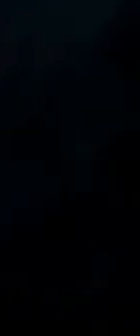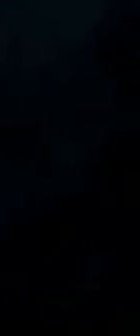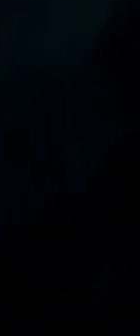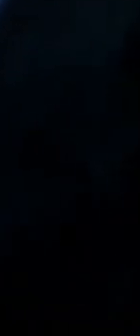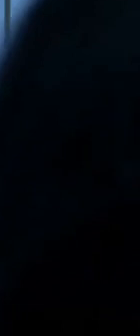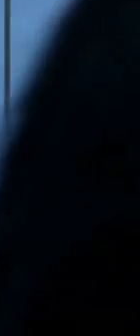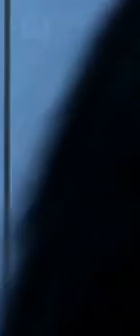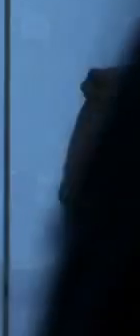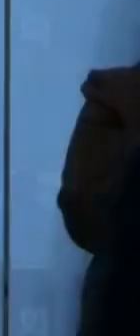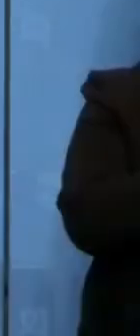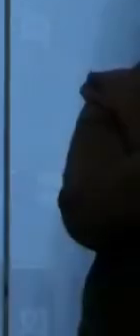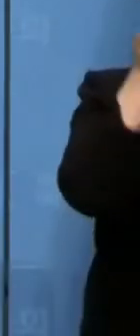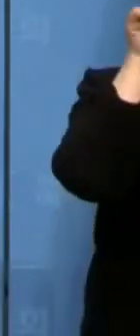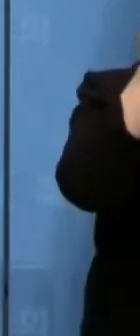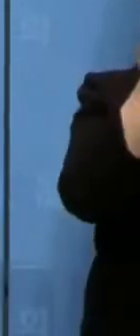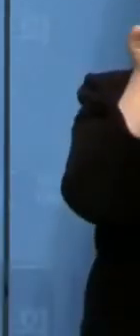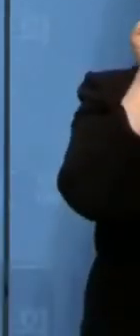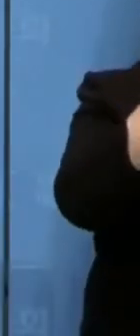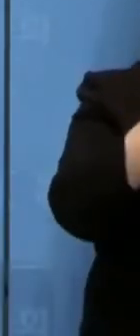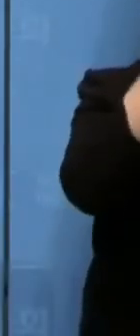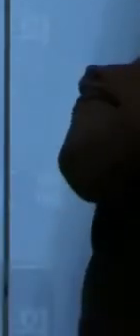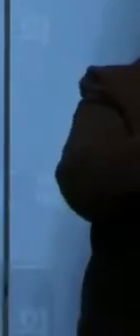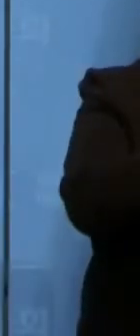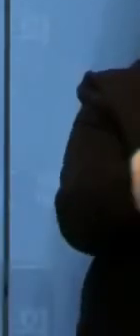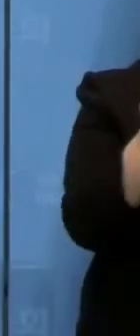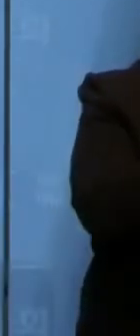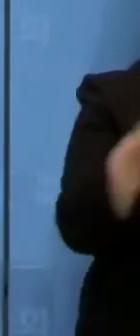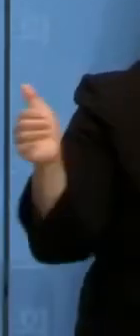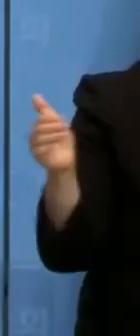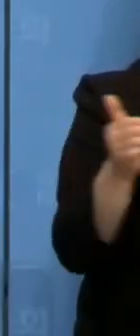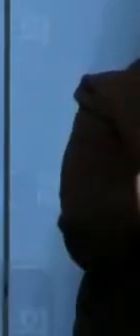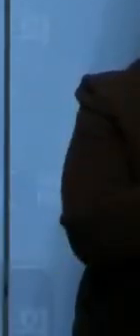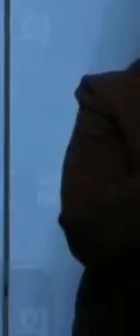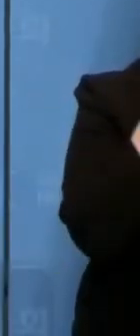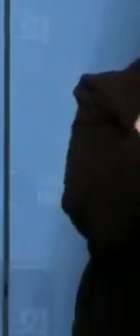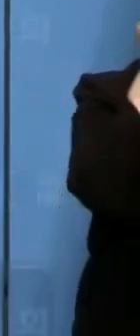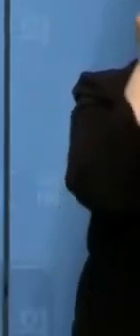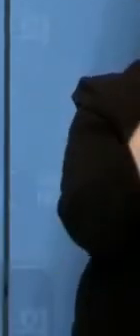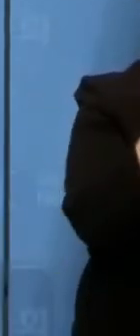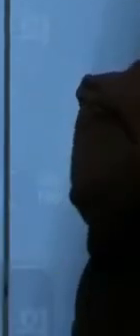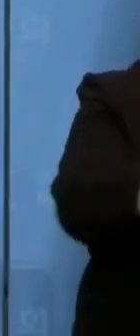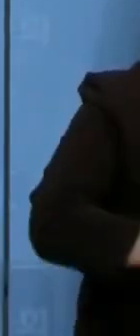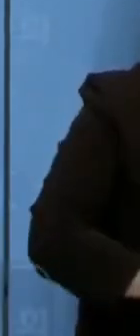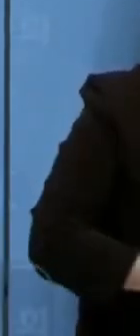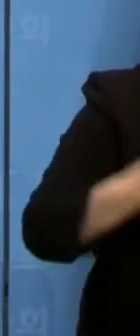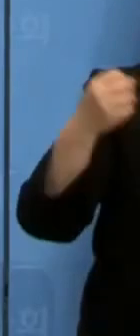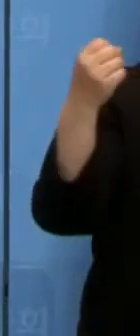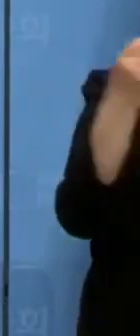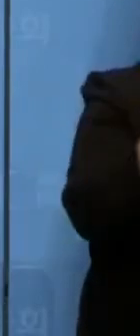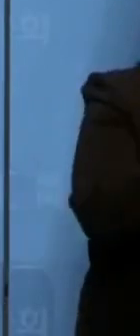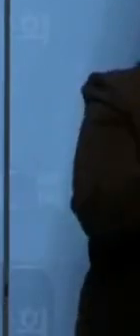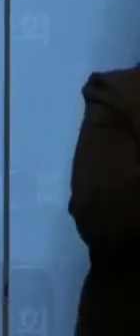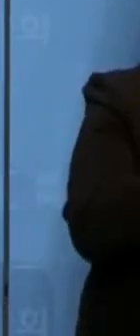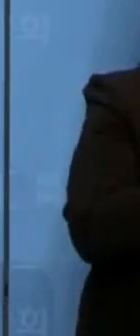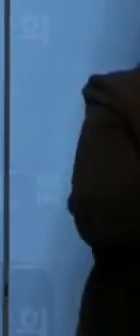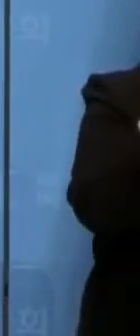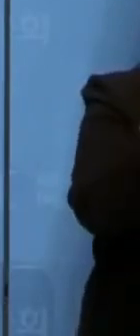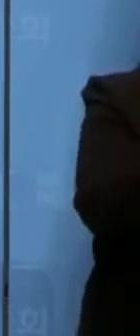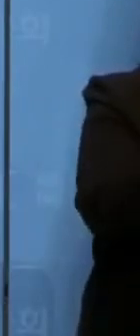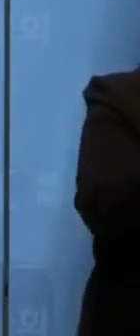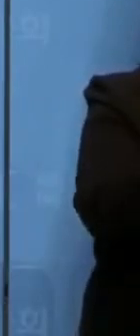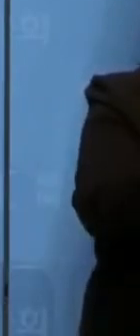저는 내일 선거운동 마지막까지 최선을 다하겠습니다. 그리고 그 후에도